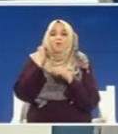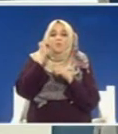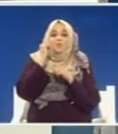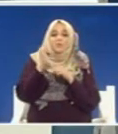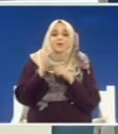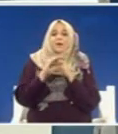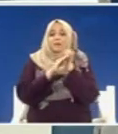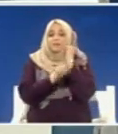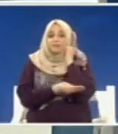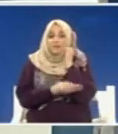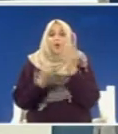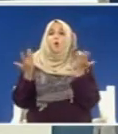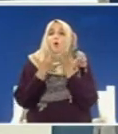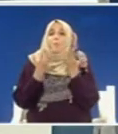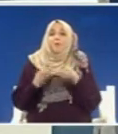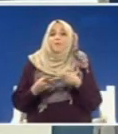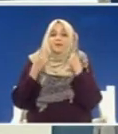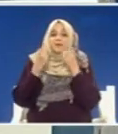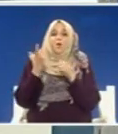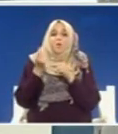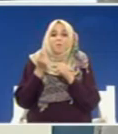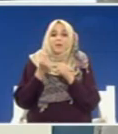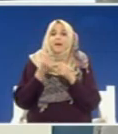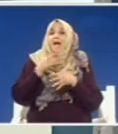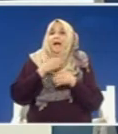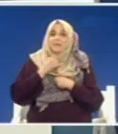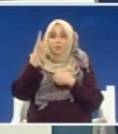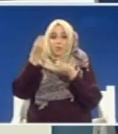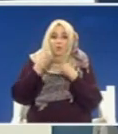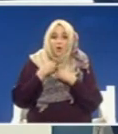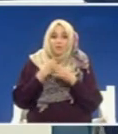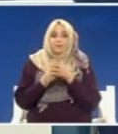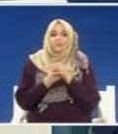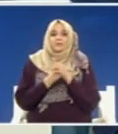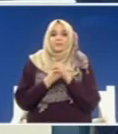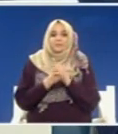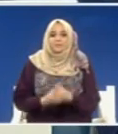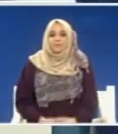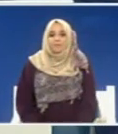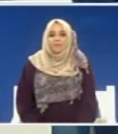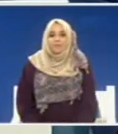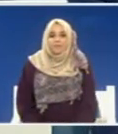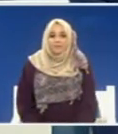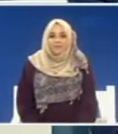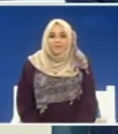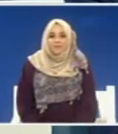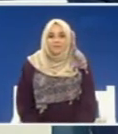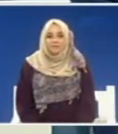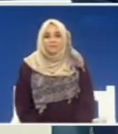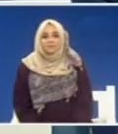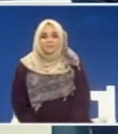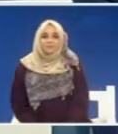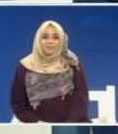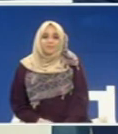فتحش ربي، كيف يعيشوا الزوجية ويرضوا باش عطى الله ويدعوا محبة كلا محبة اللي يهضر